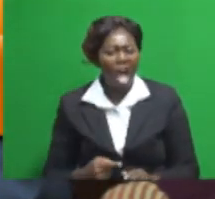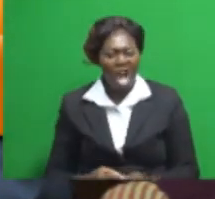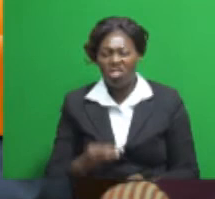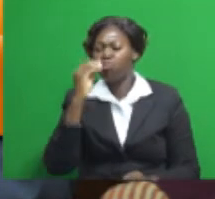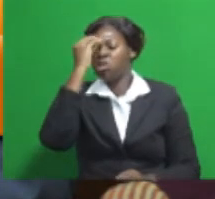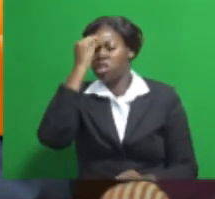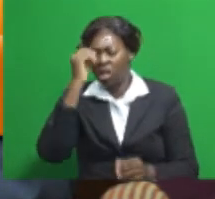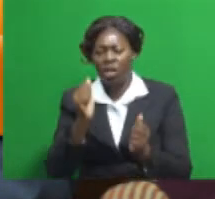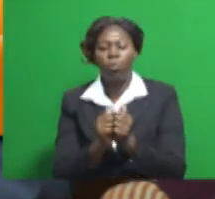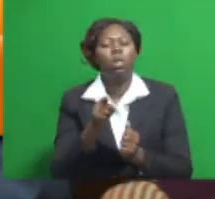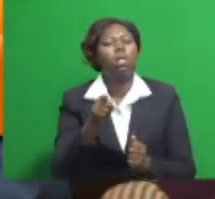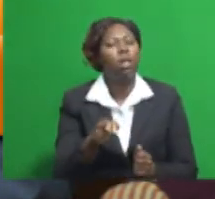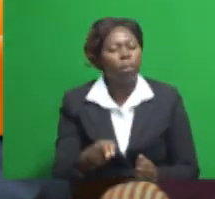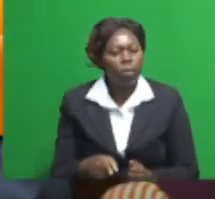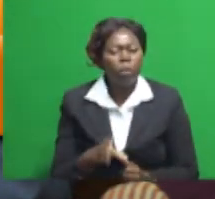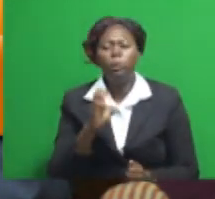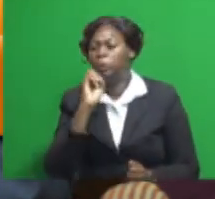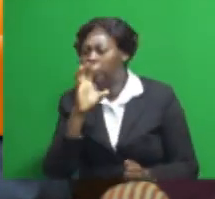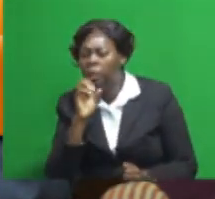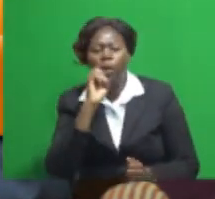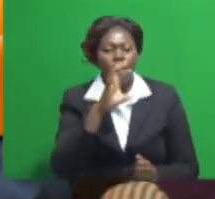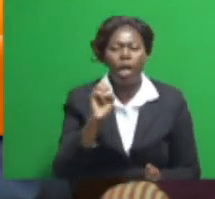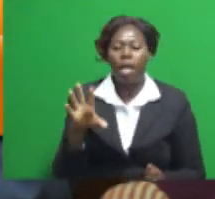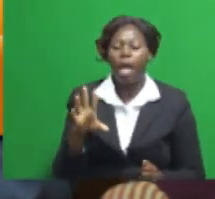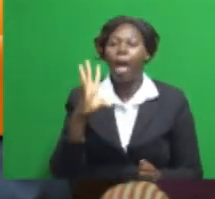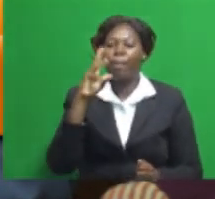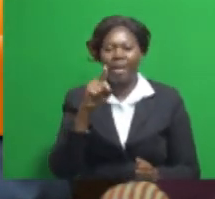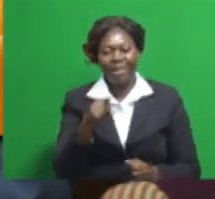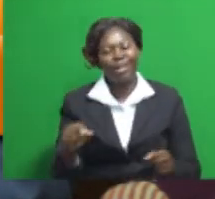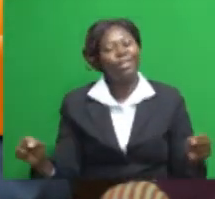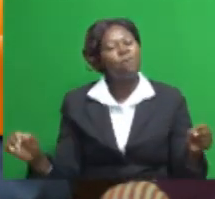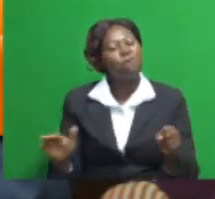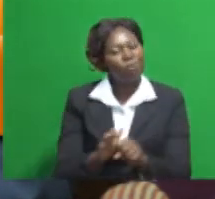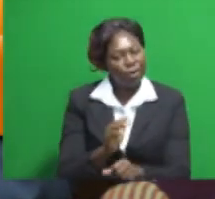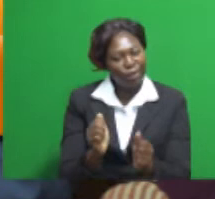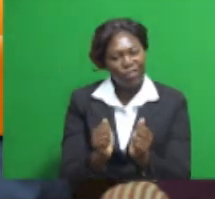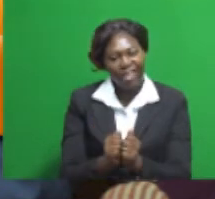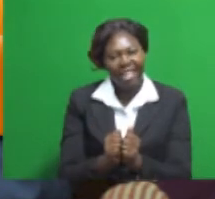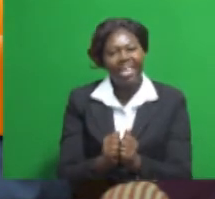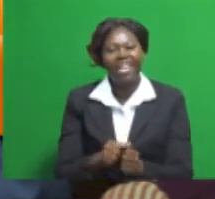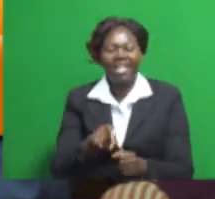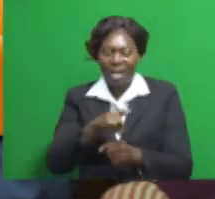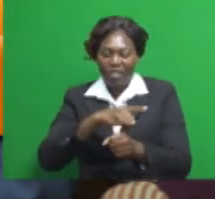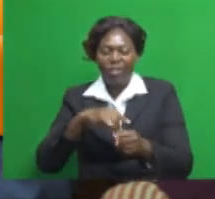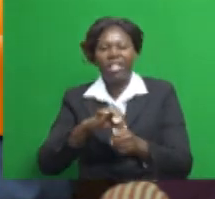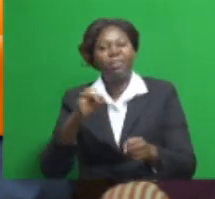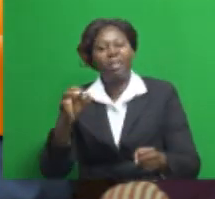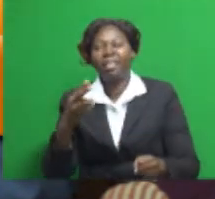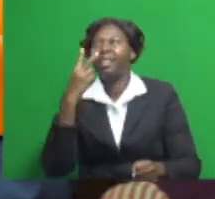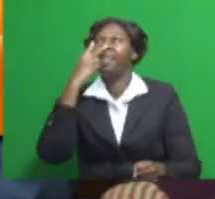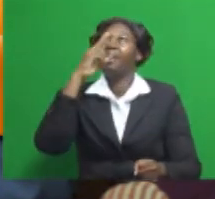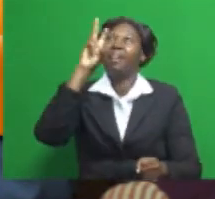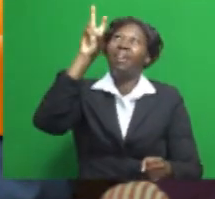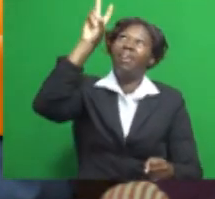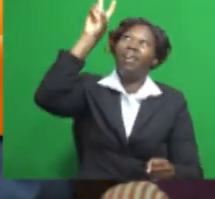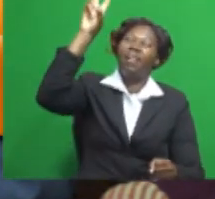mutsvene akatarisisa kudenga akaona kubwinya kwamwari naJesu amire kuruoko rworudyi rwamwari. Akati tarirai ndinoona